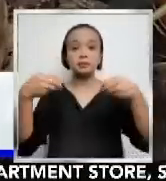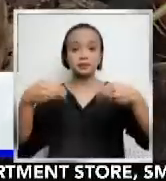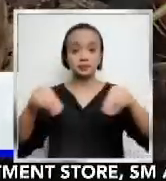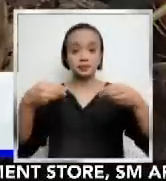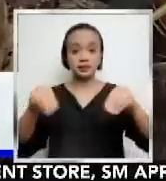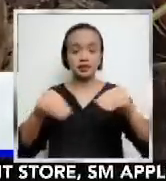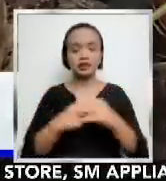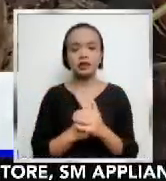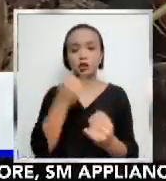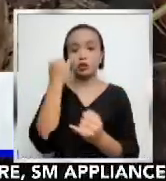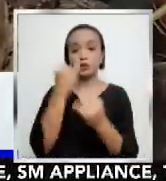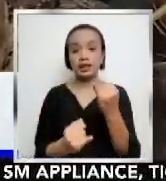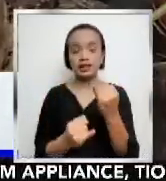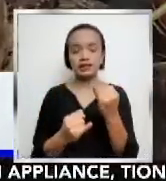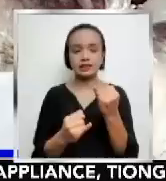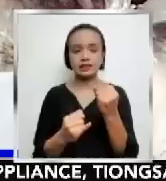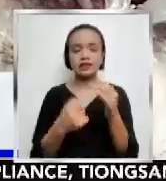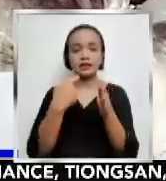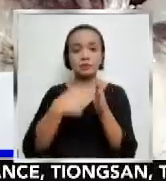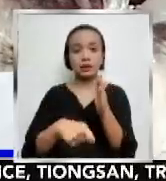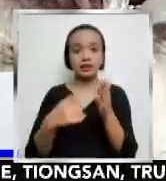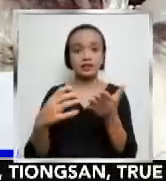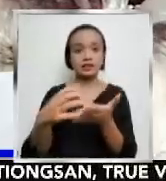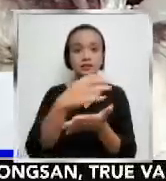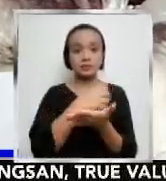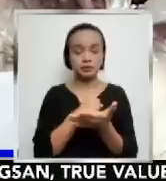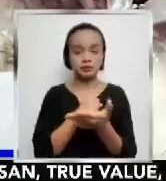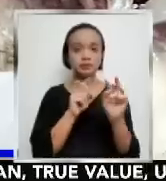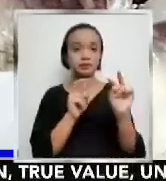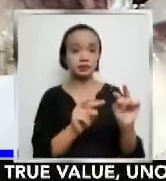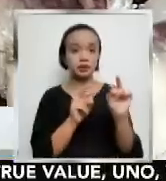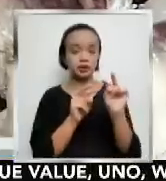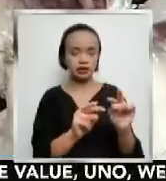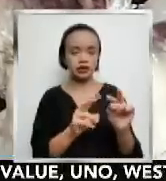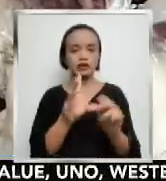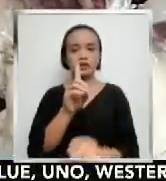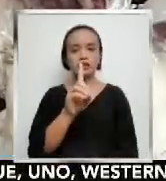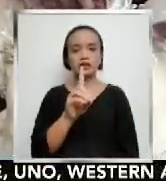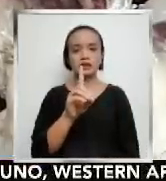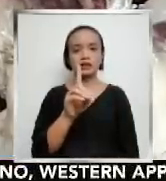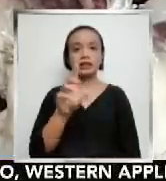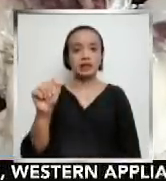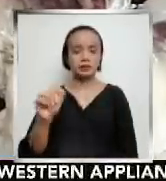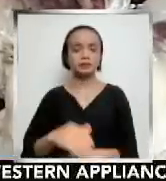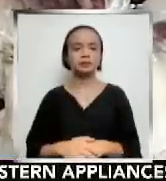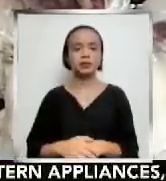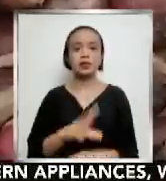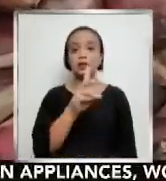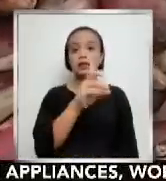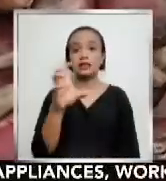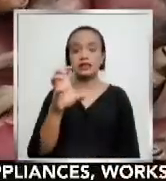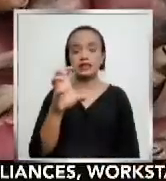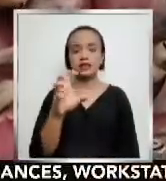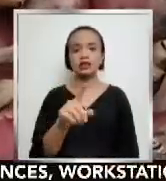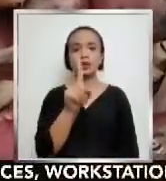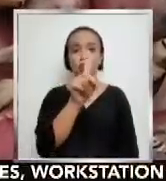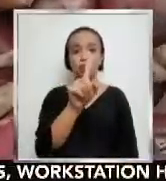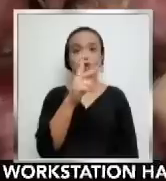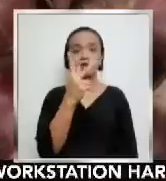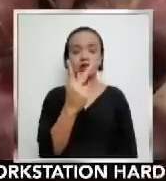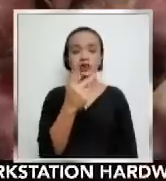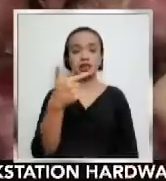price monitoring ng Department of Agriculture. Umaabot na rin ng 600 pesos ang kilo ng pulang sibuyas sa